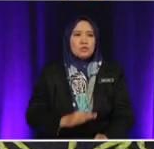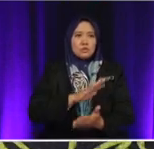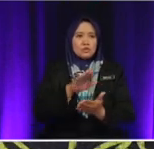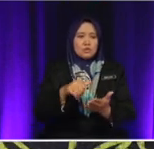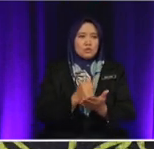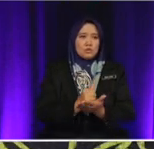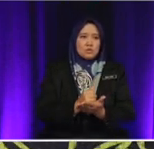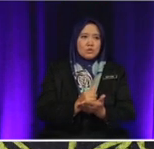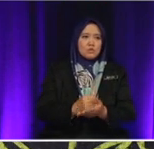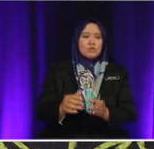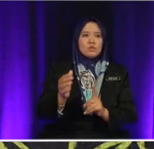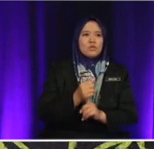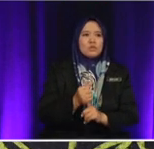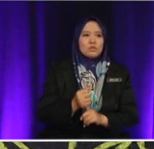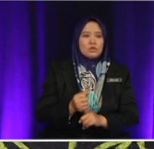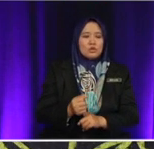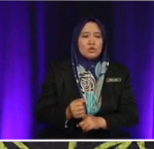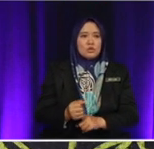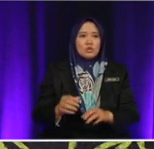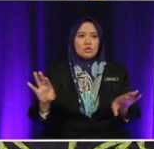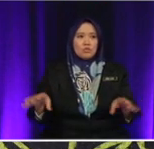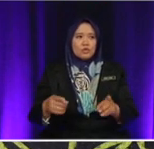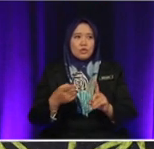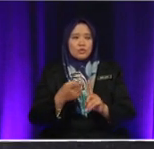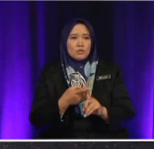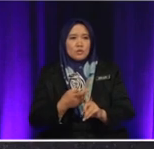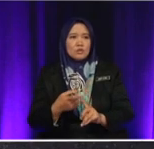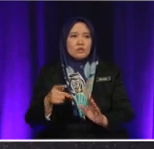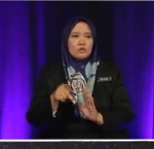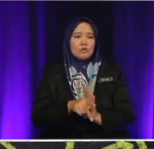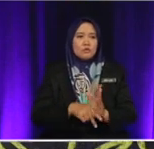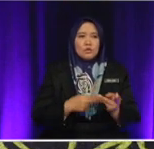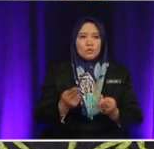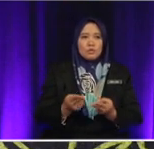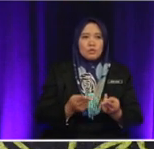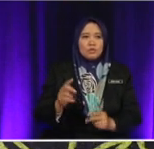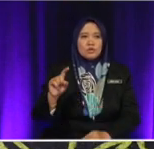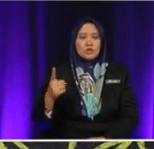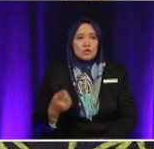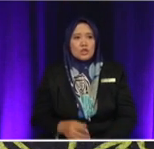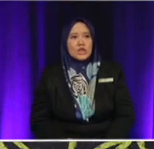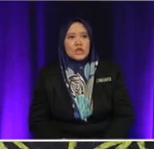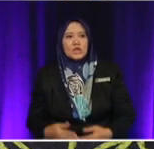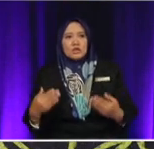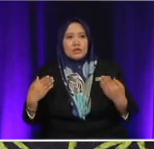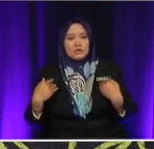keputusan dibuat oleh pengurus sahaja. Okey. Ada kelemahan dia tak? Ada.